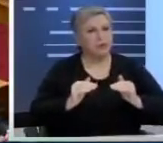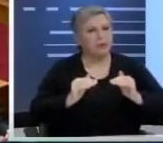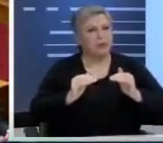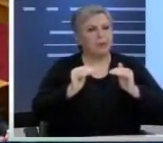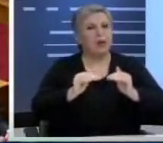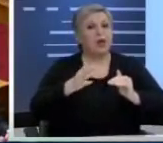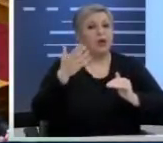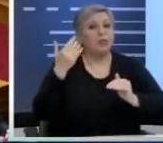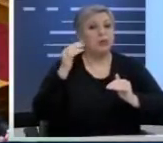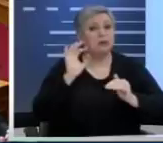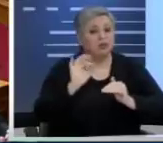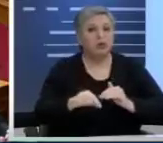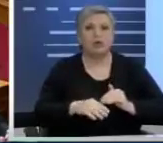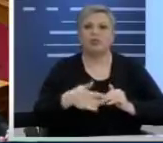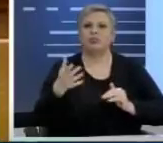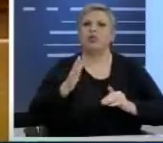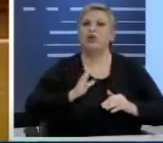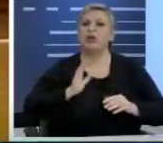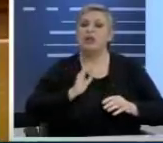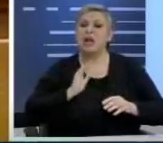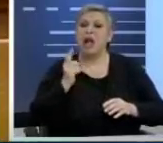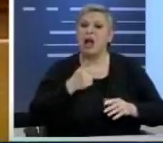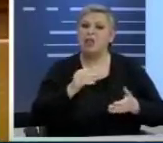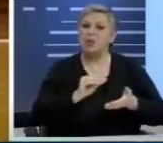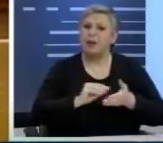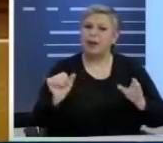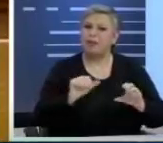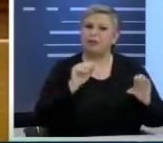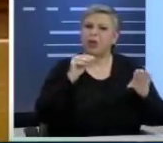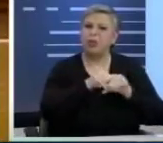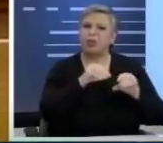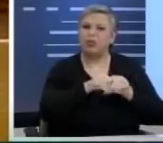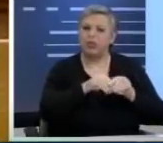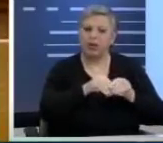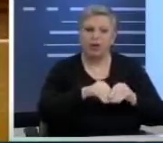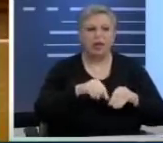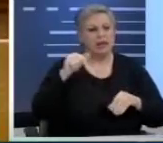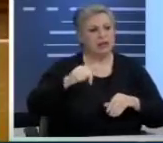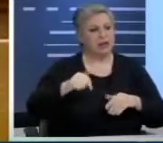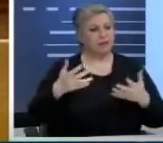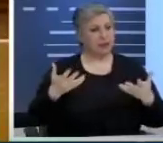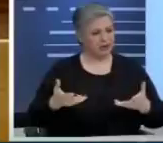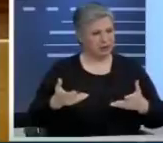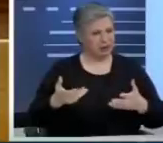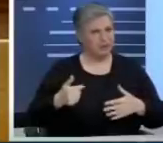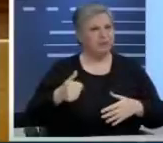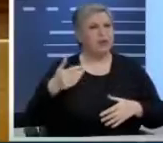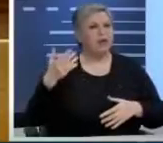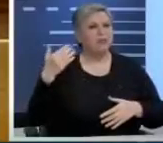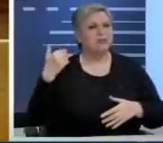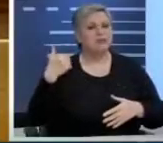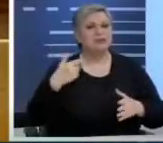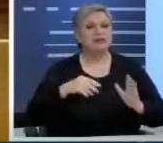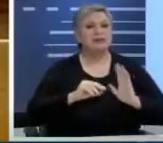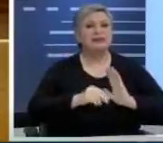επιστρέφουν οι καταθέσεις, που πηγαίνουν μπροστά, οι οποίες στην επέκταση της σύμβασης